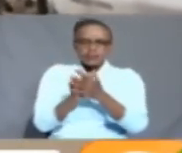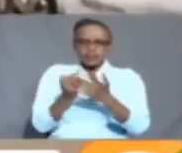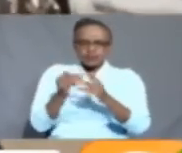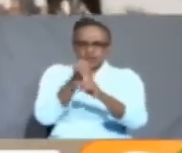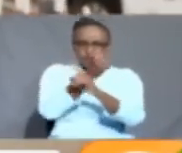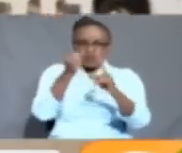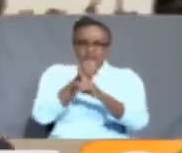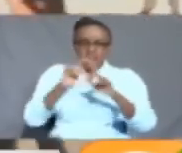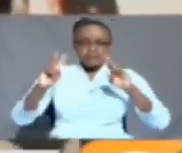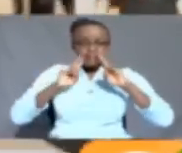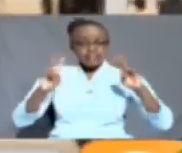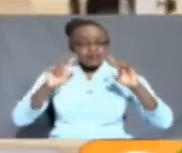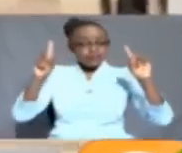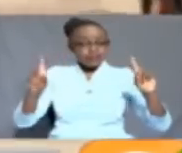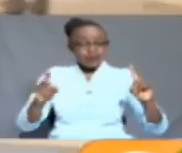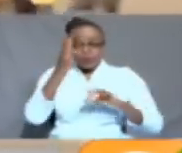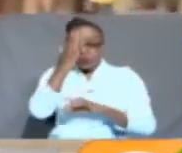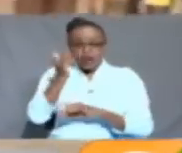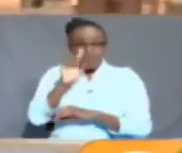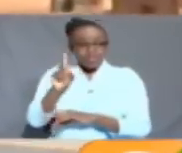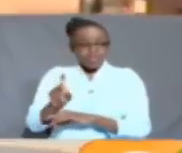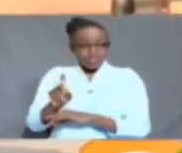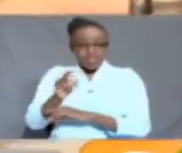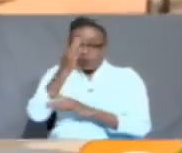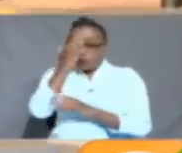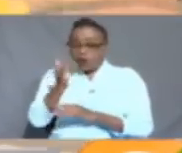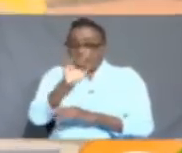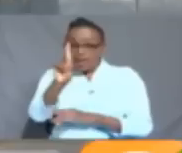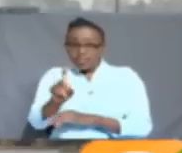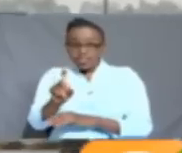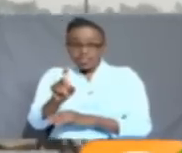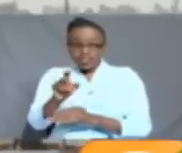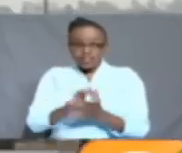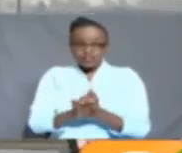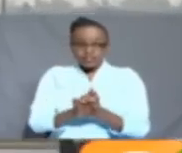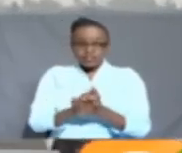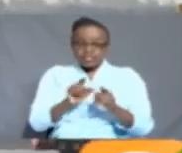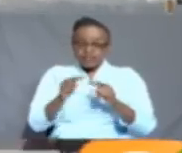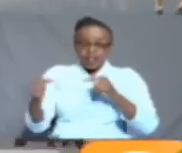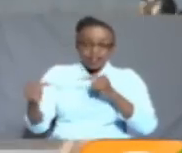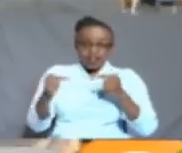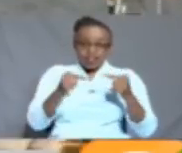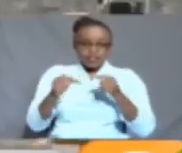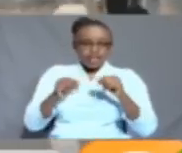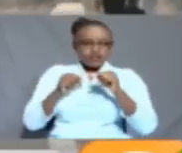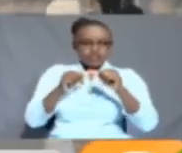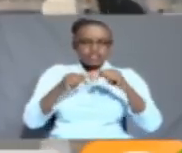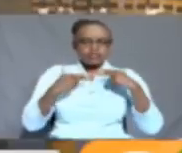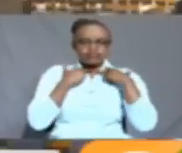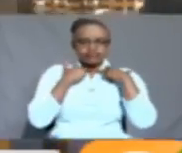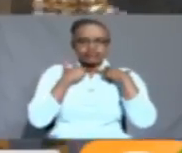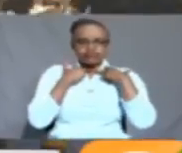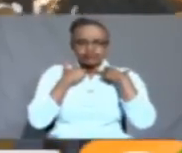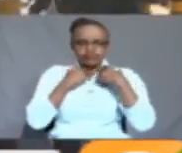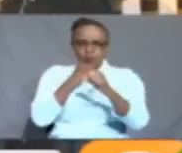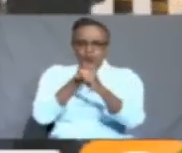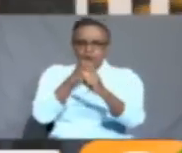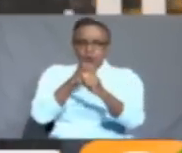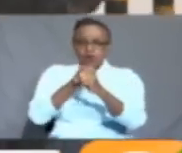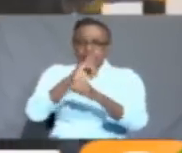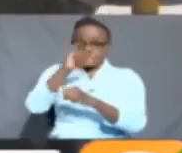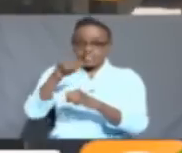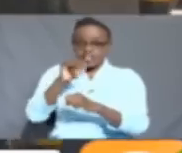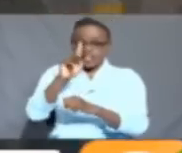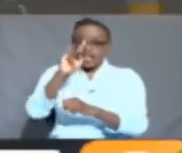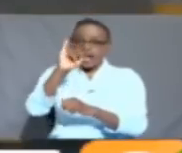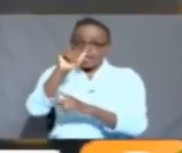People are peaceful. Why? Why? Purukushani hii ikilemaza shughuli katika uwanja wa ndege wa